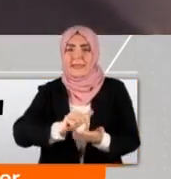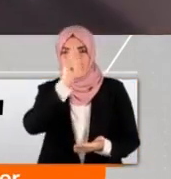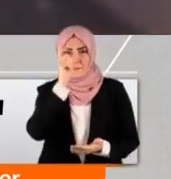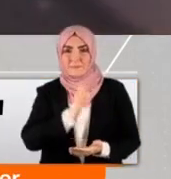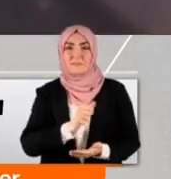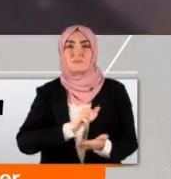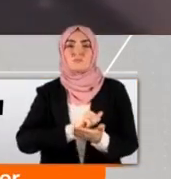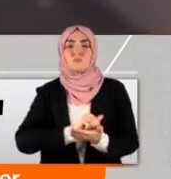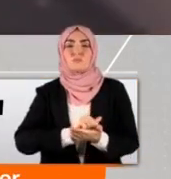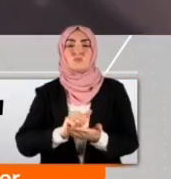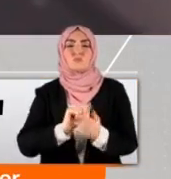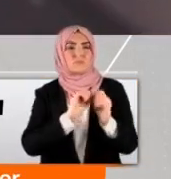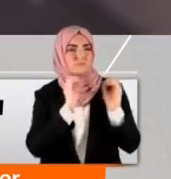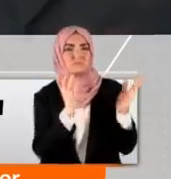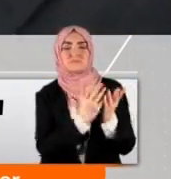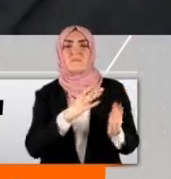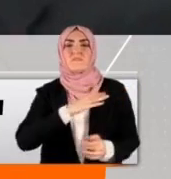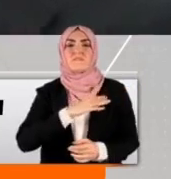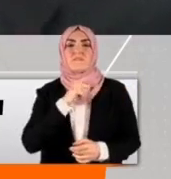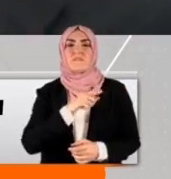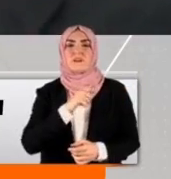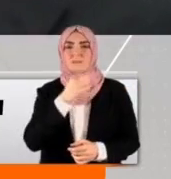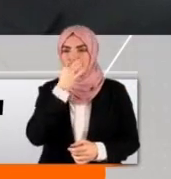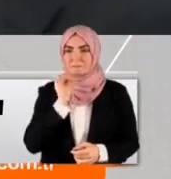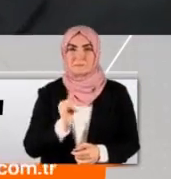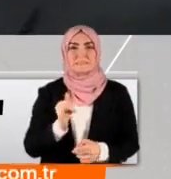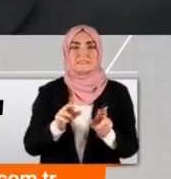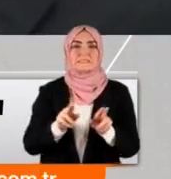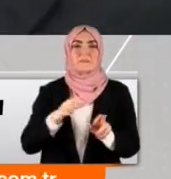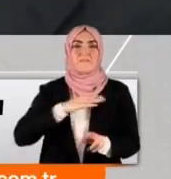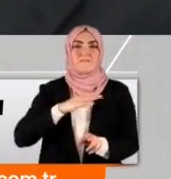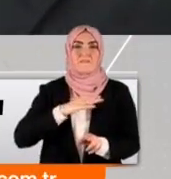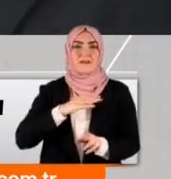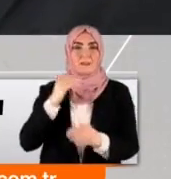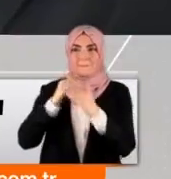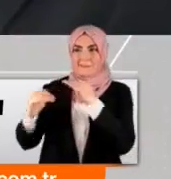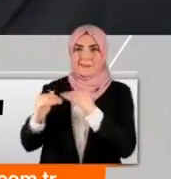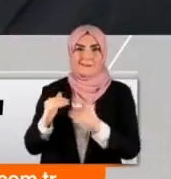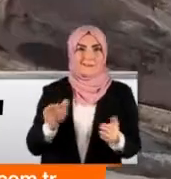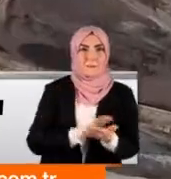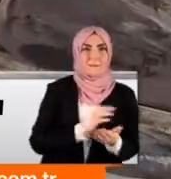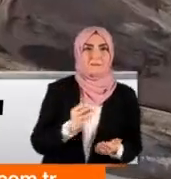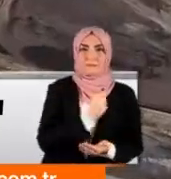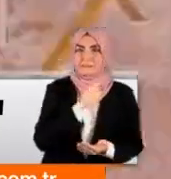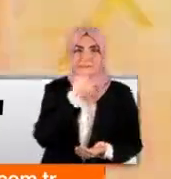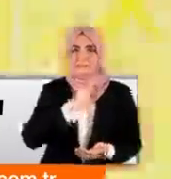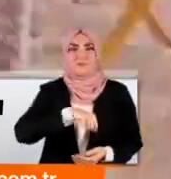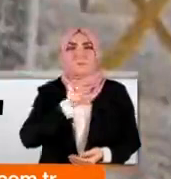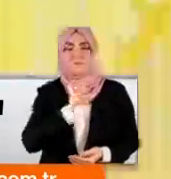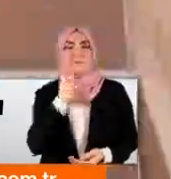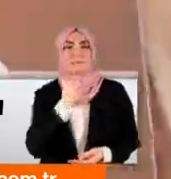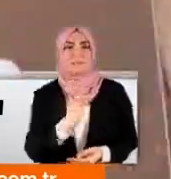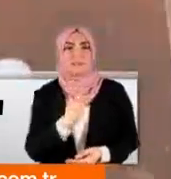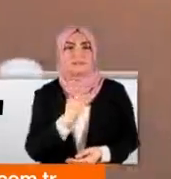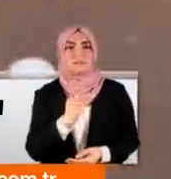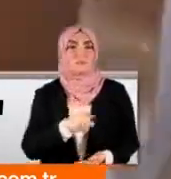tüm bünyeyi saran bu kokuşmuşluğun milletimizden kaçırılmasına müsaade etmeyeceğiz. Kısır çekişmelere girmek